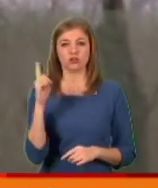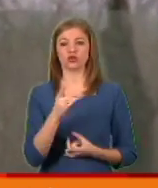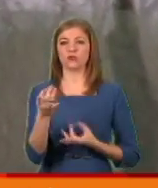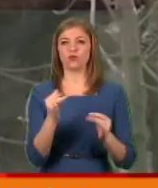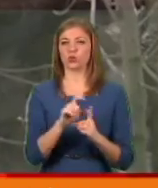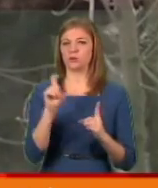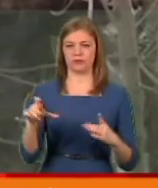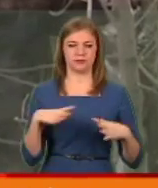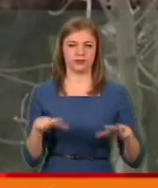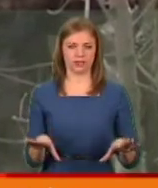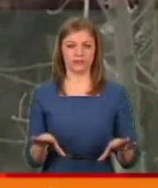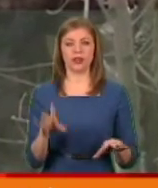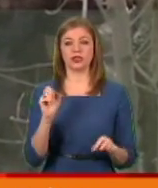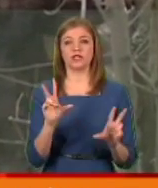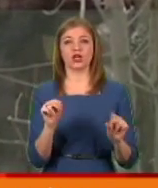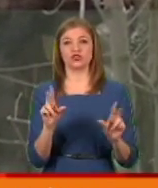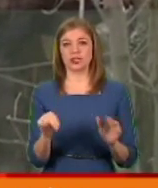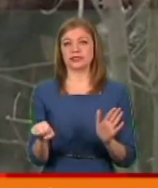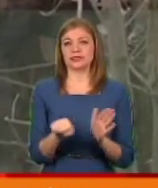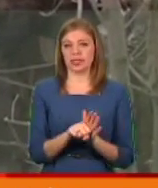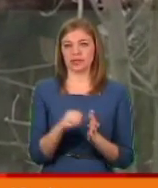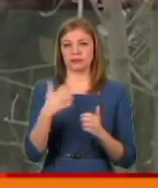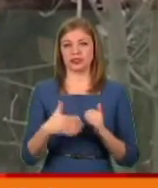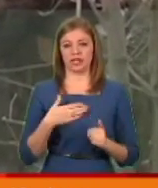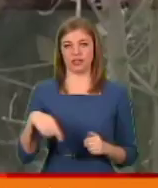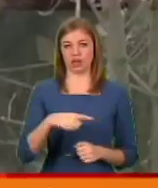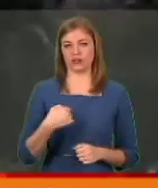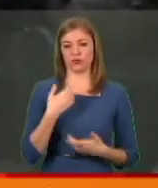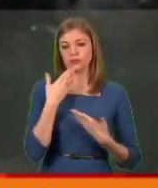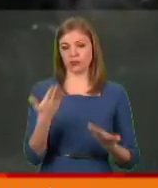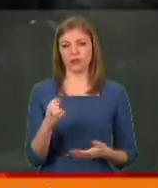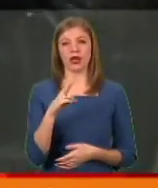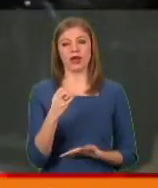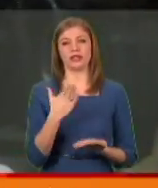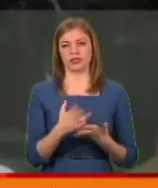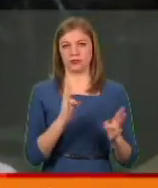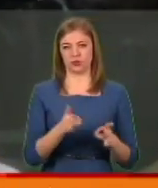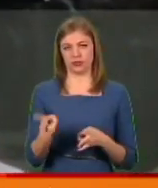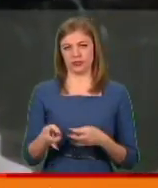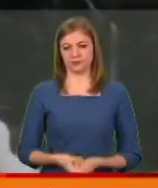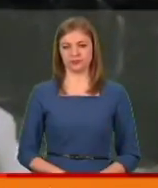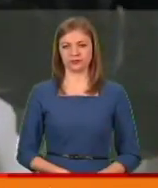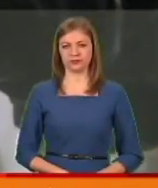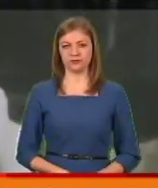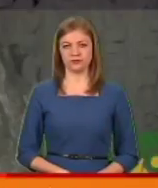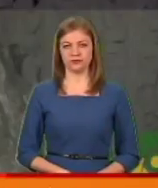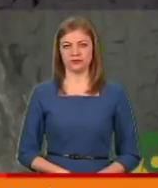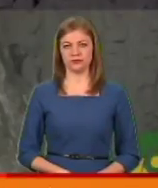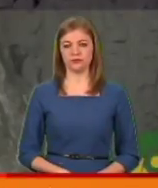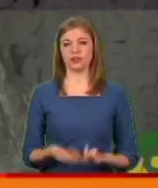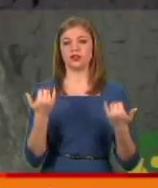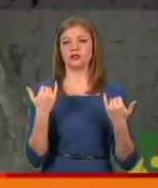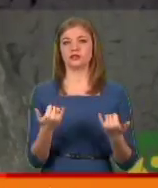вогню у відповідь не відкривали. На щастя, загиблих серед наших воїнів немає, втім, є поранені. Під